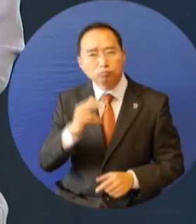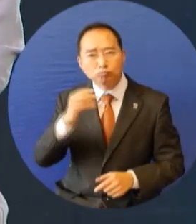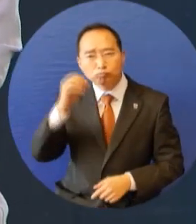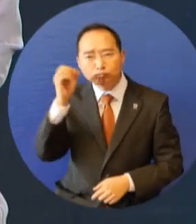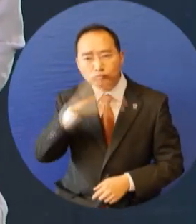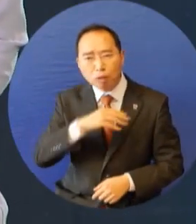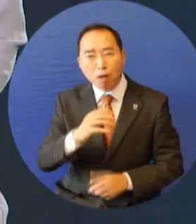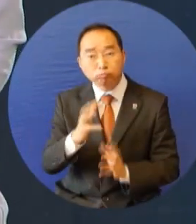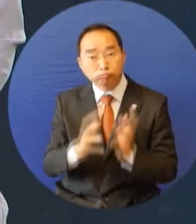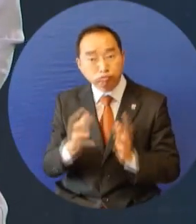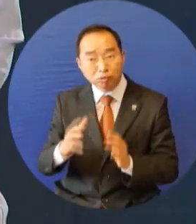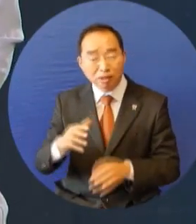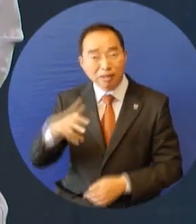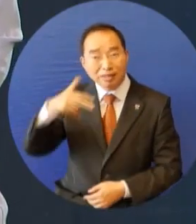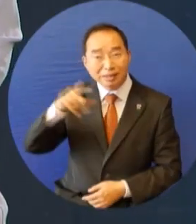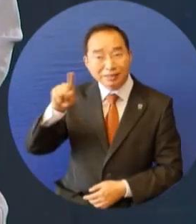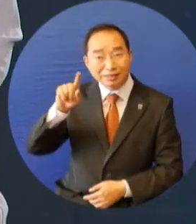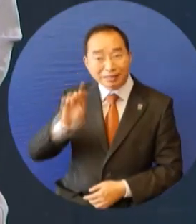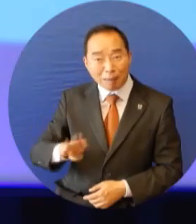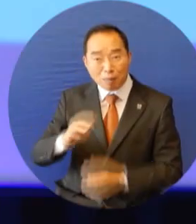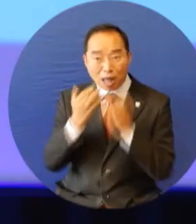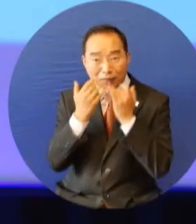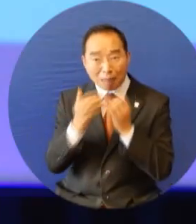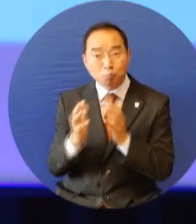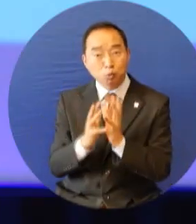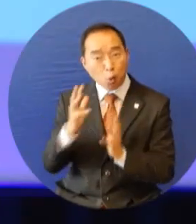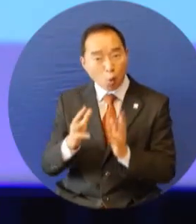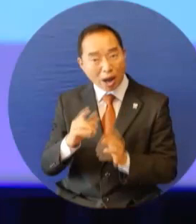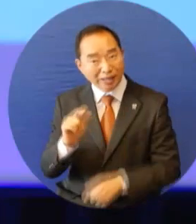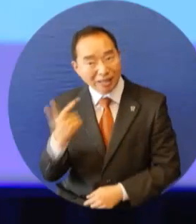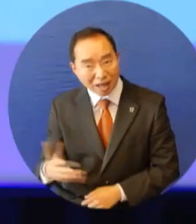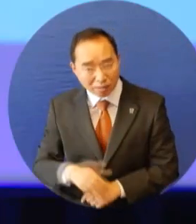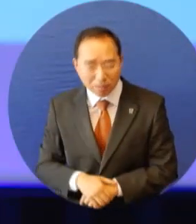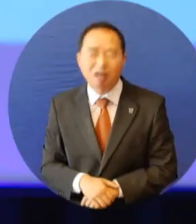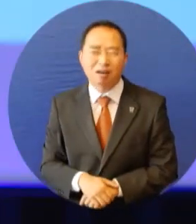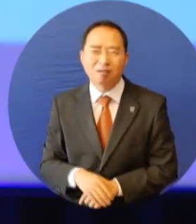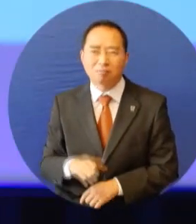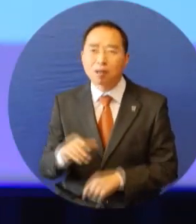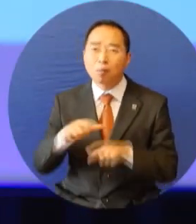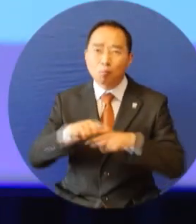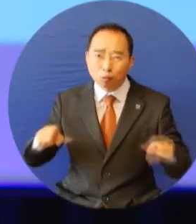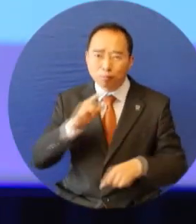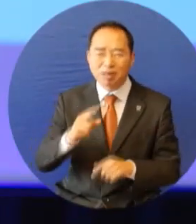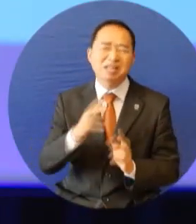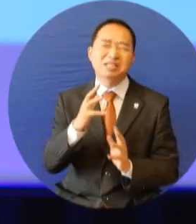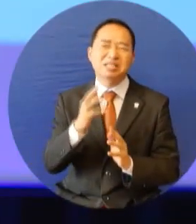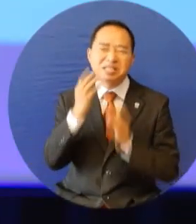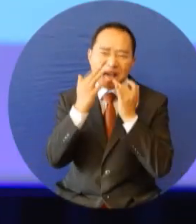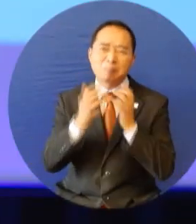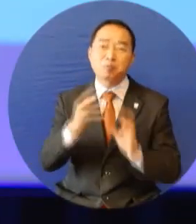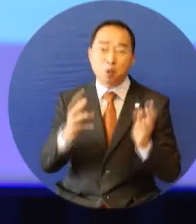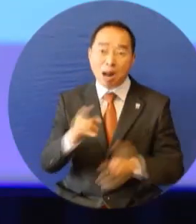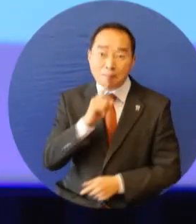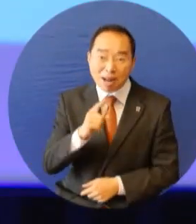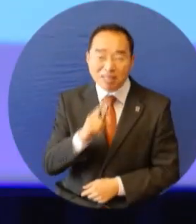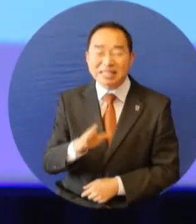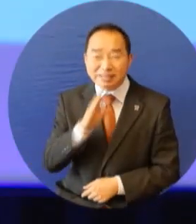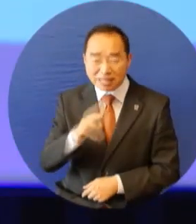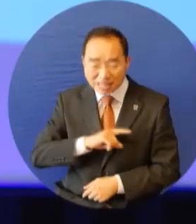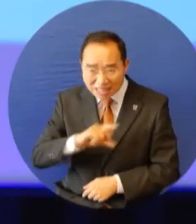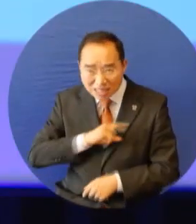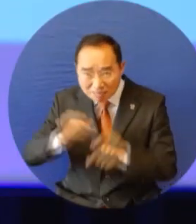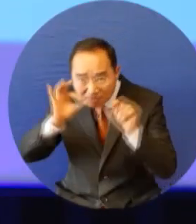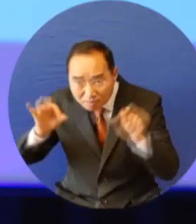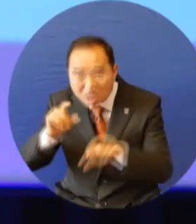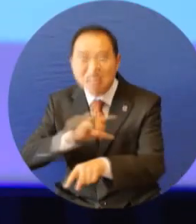사실 잡초 아닌가요? 네, 일반 사람들이 잡초라고 하죠. 네, 잡초라고 하는데 그 고유의 이름이 다